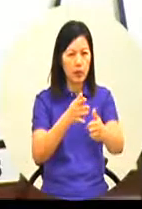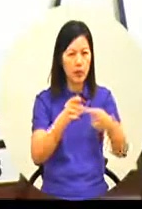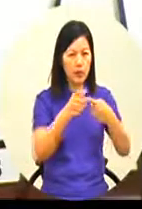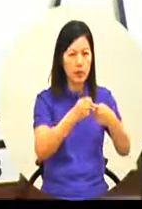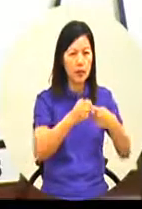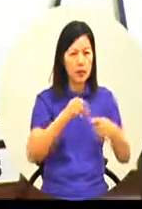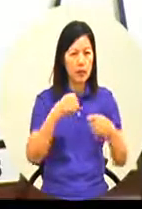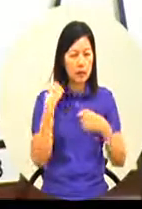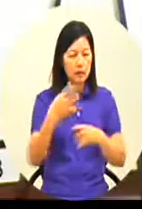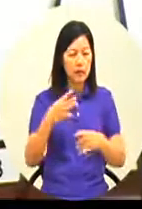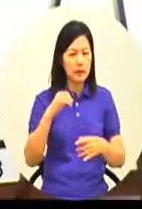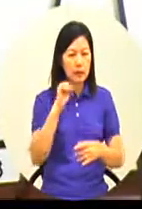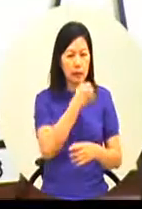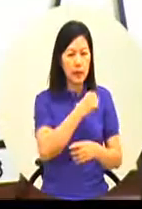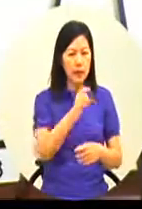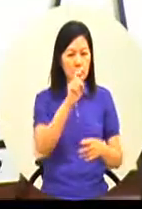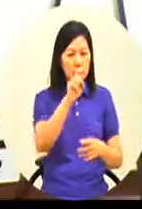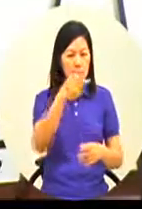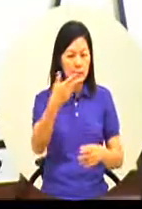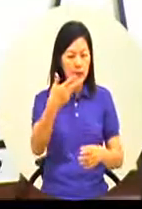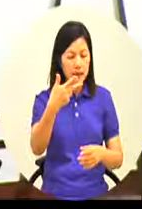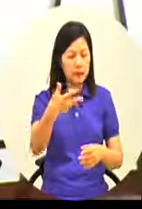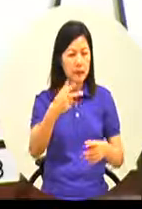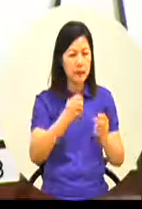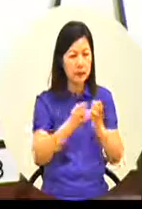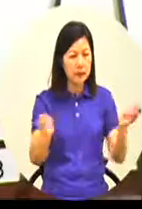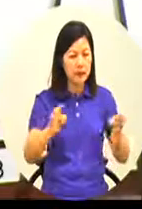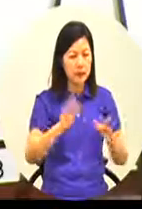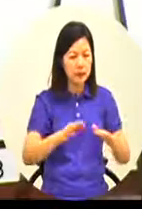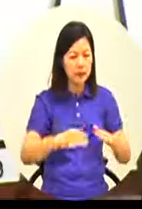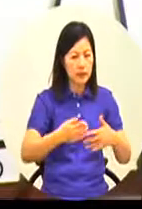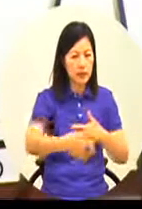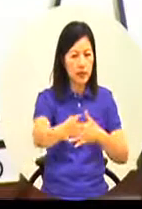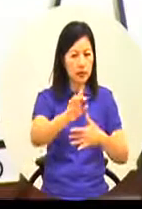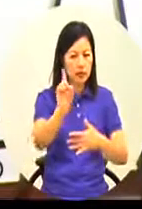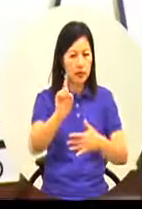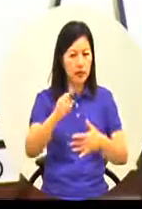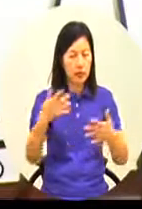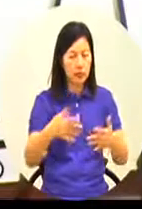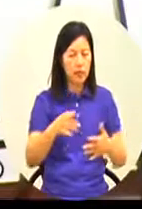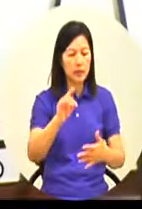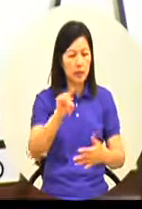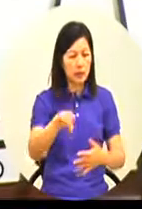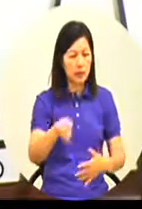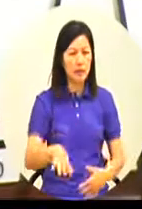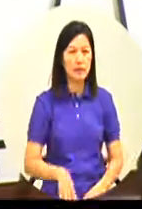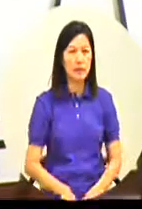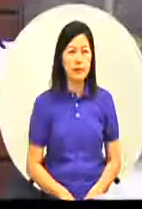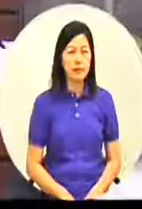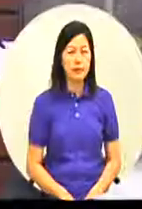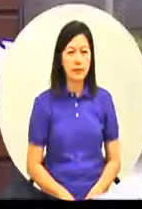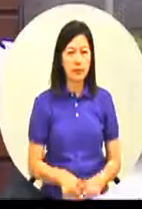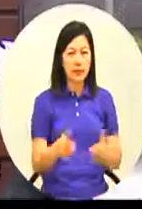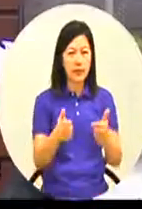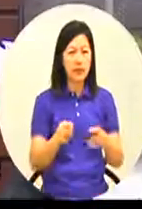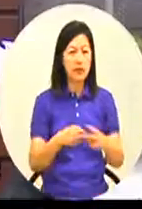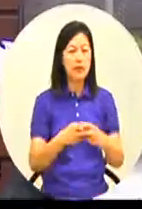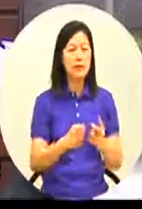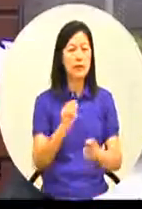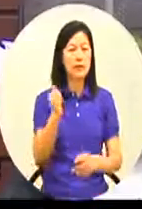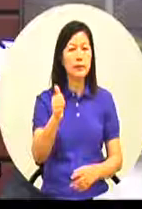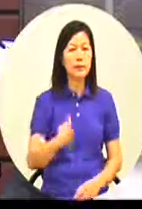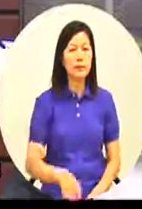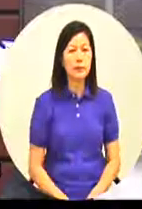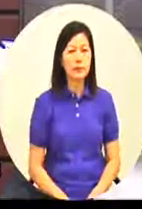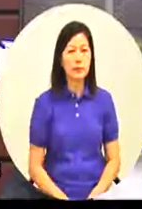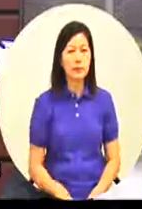七线目前你了解的进度跟目前的问题在哪里？ 赵局长，请答。 谢谢主席，谢谢李议员。